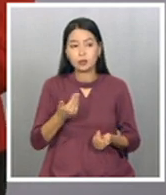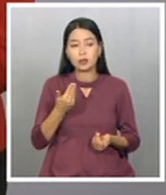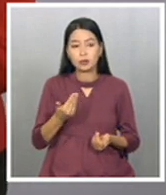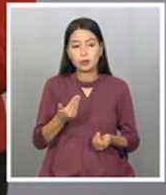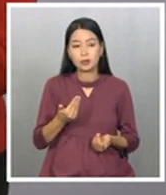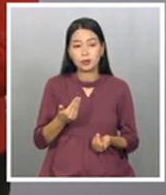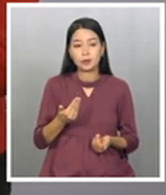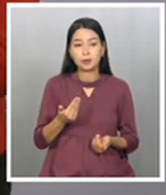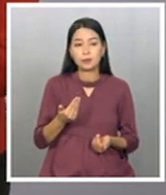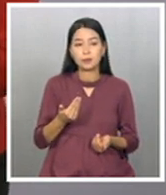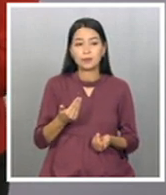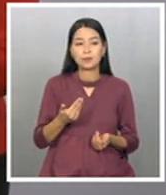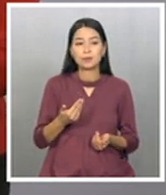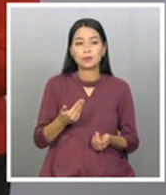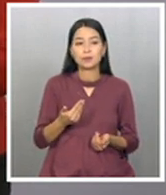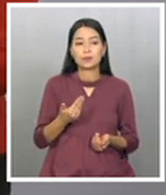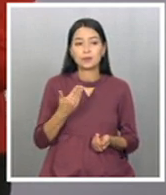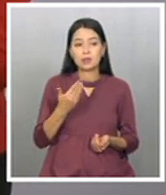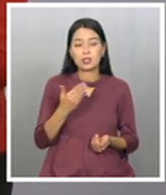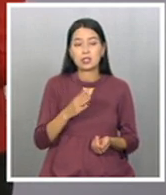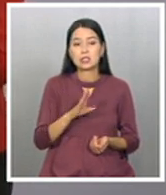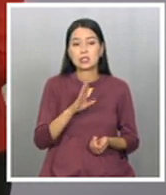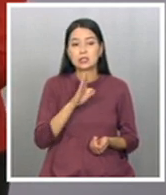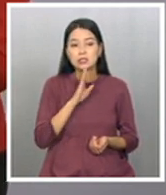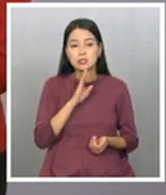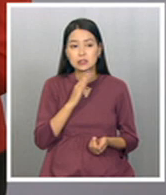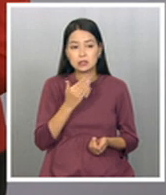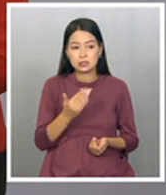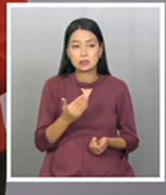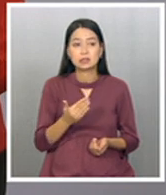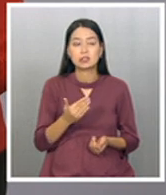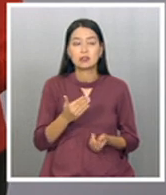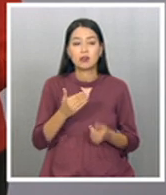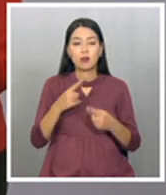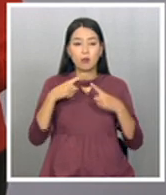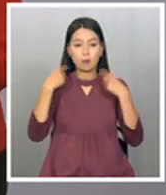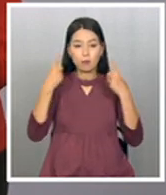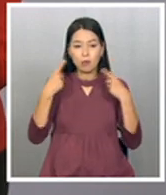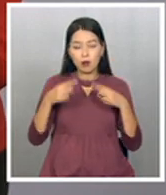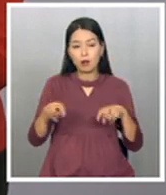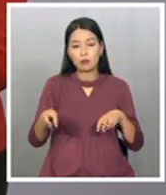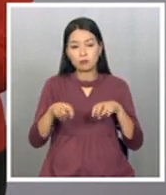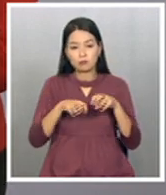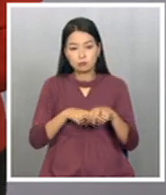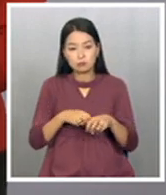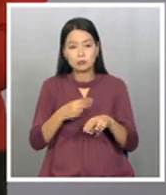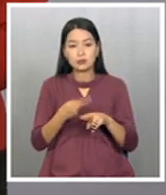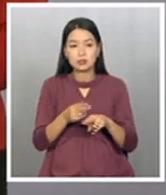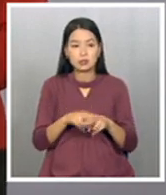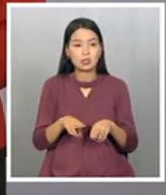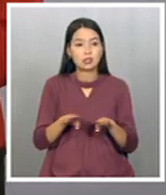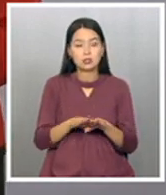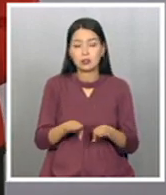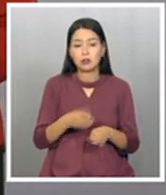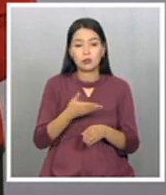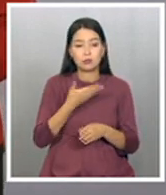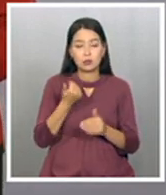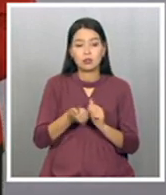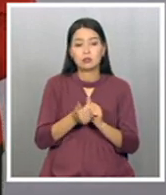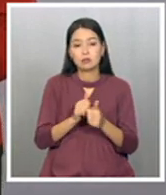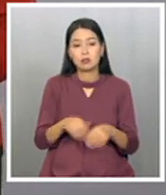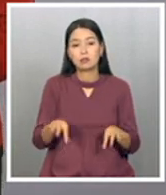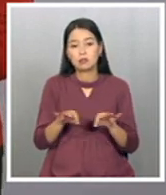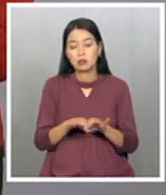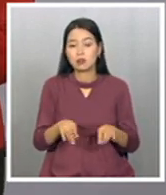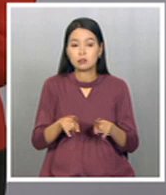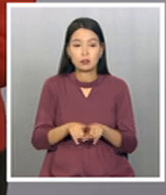неге қыздың қалың малға сатылуы, атастырылуы ғана айтылып, олардың өнер білім үйренуі туралы айтылмады?